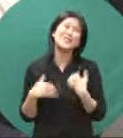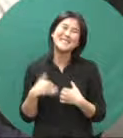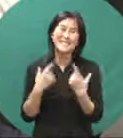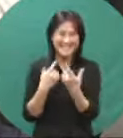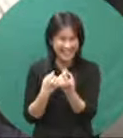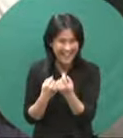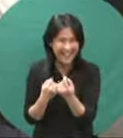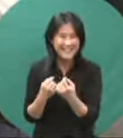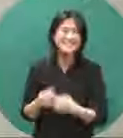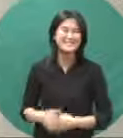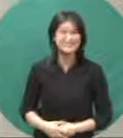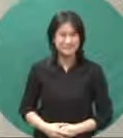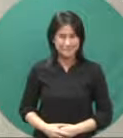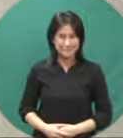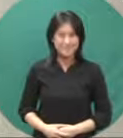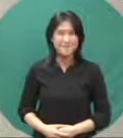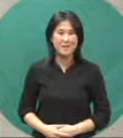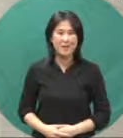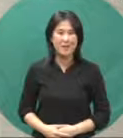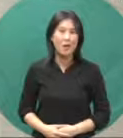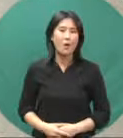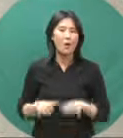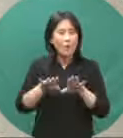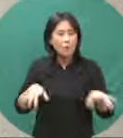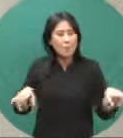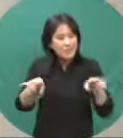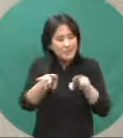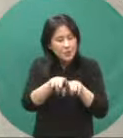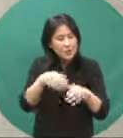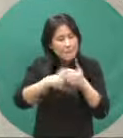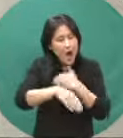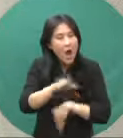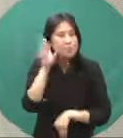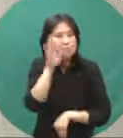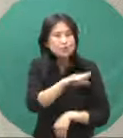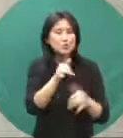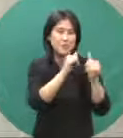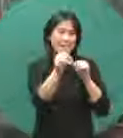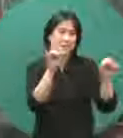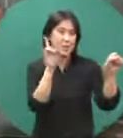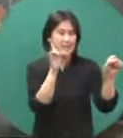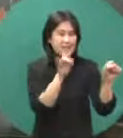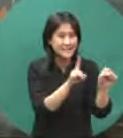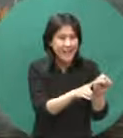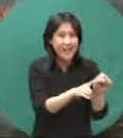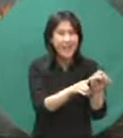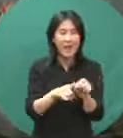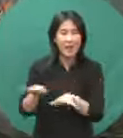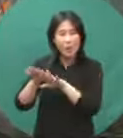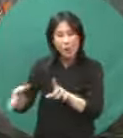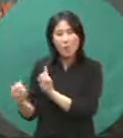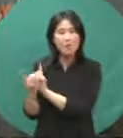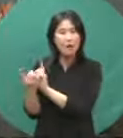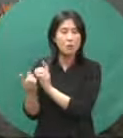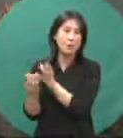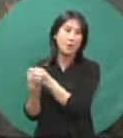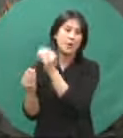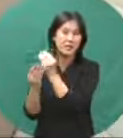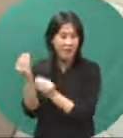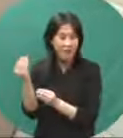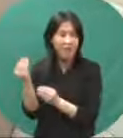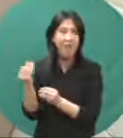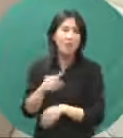ね。 県では子どもと気軽に外出できるまちづくりを目指し、店舗などへの子ども対応型トイレ